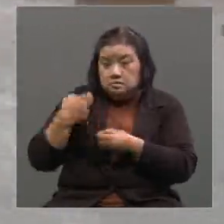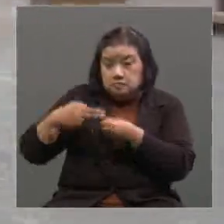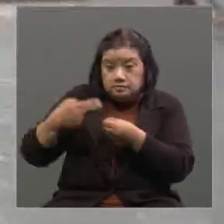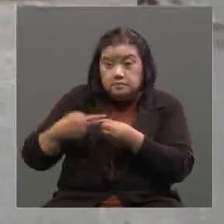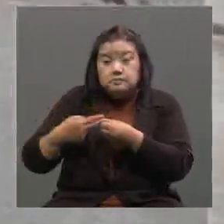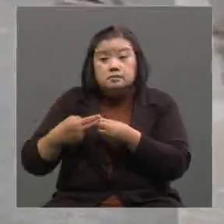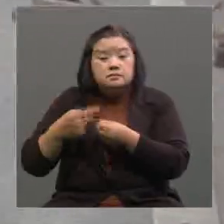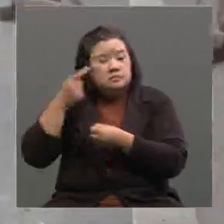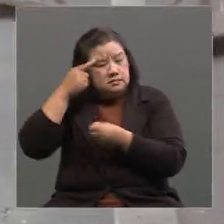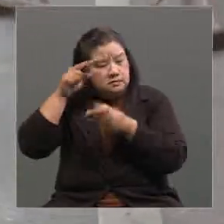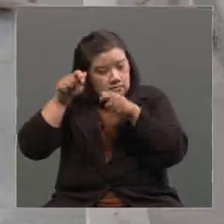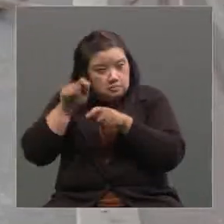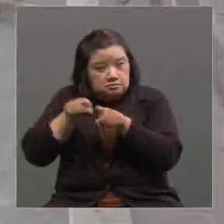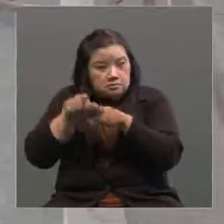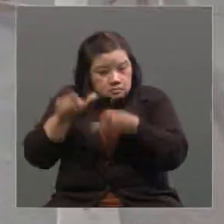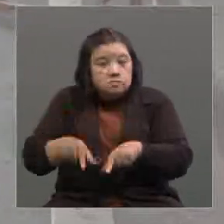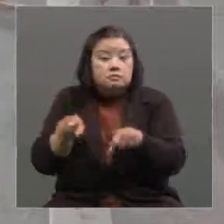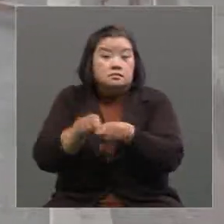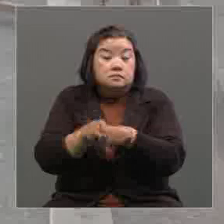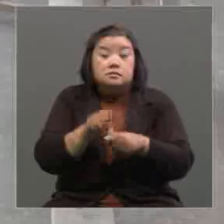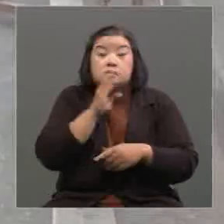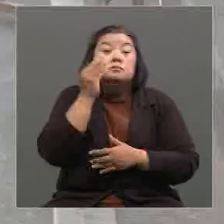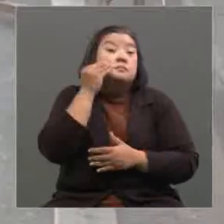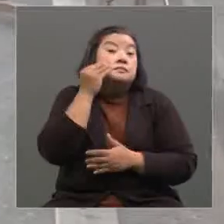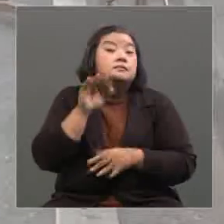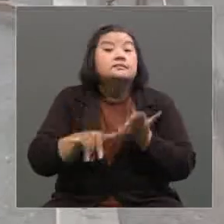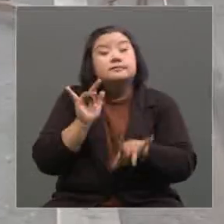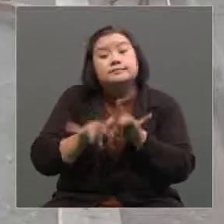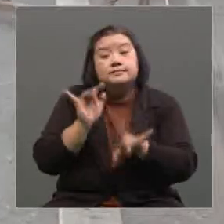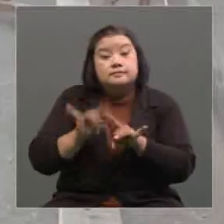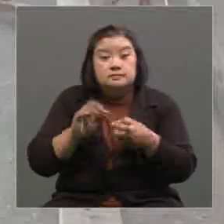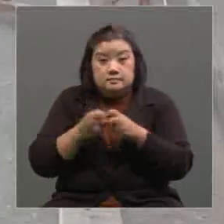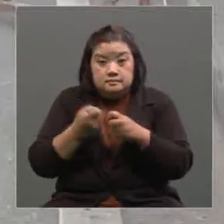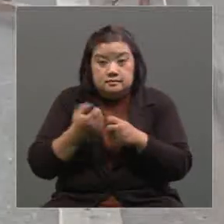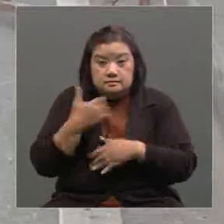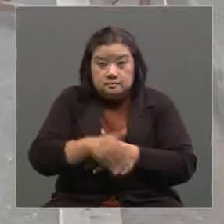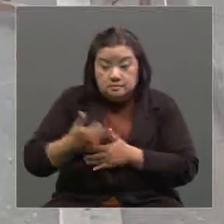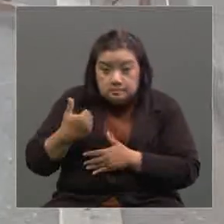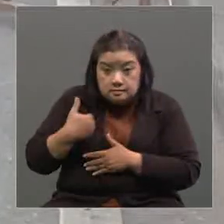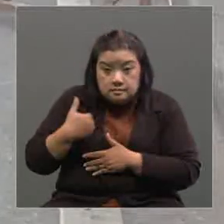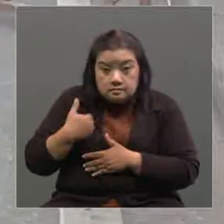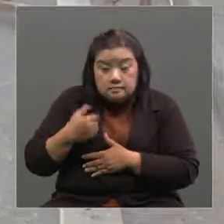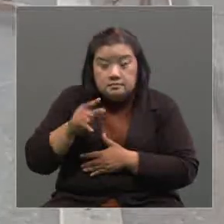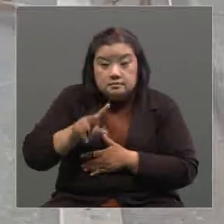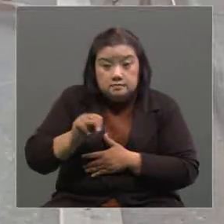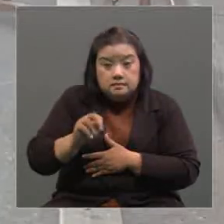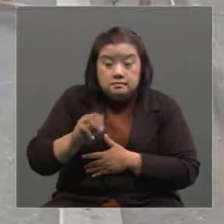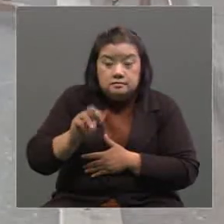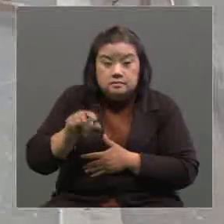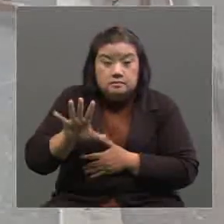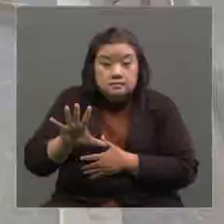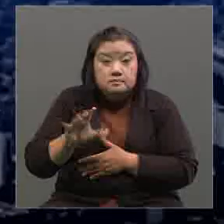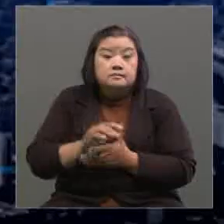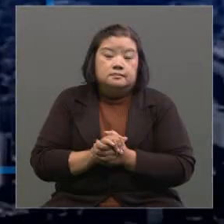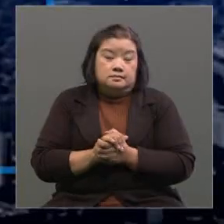ก็จะลดลงตามไปด้วยและการ Work From Home ยังช่วยลดปัญหาสุขภาพประชาชนจากฝุ่น PM2.5ส่วนสถานการณ์ฝุ่